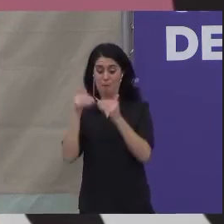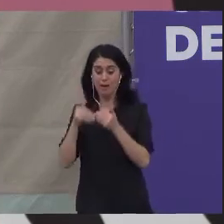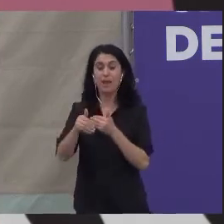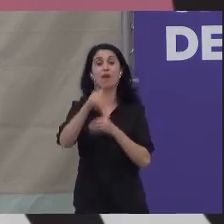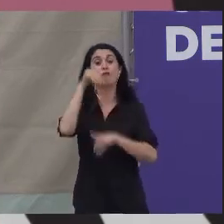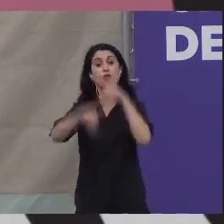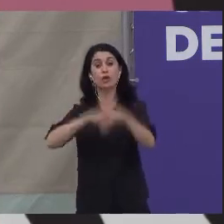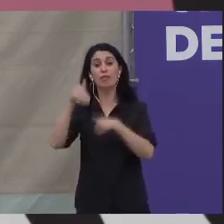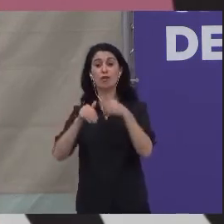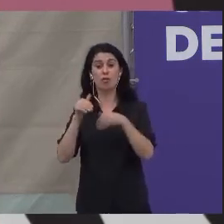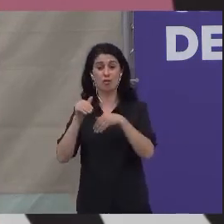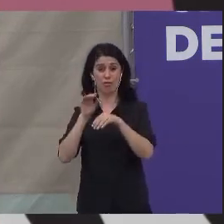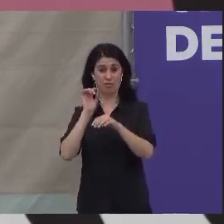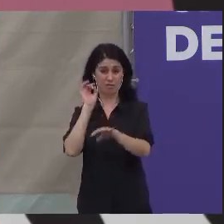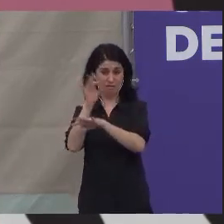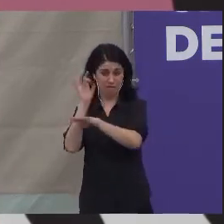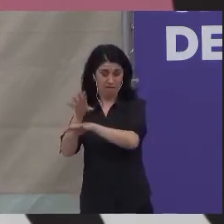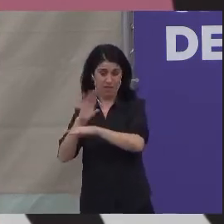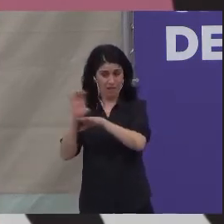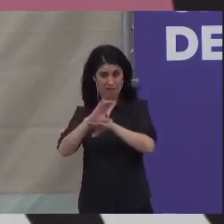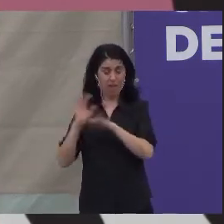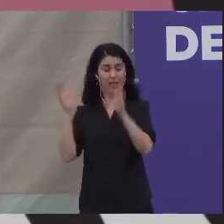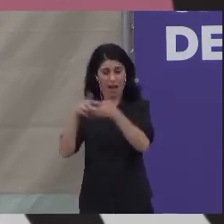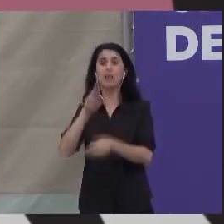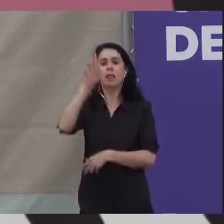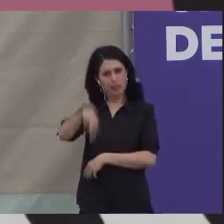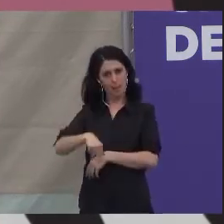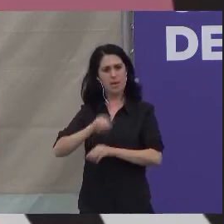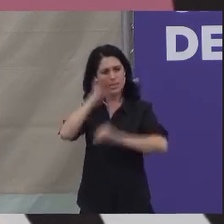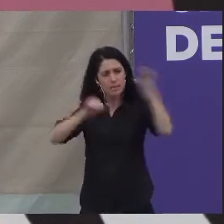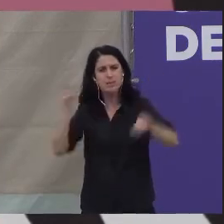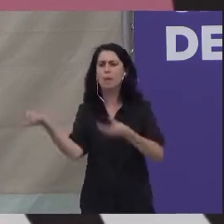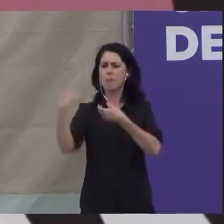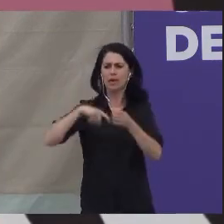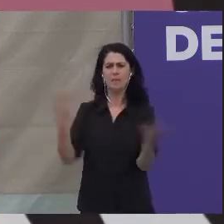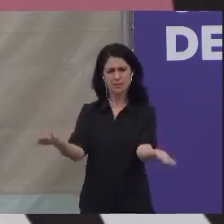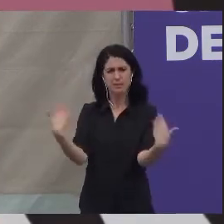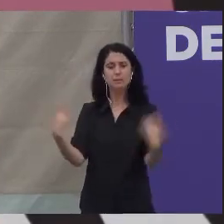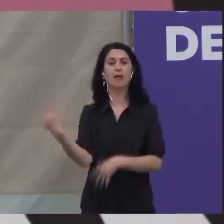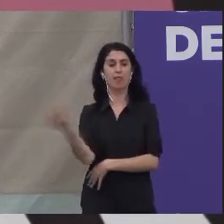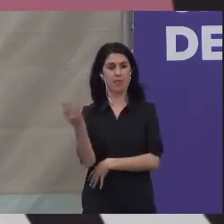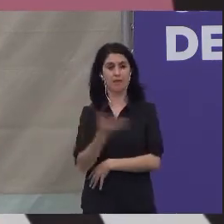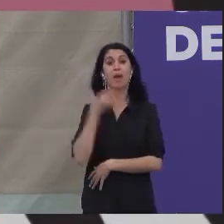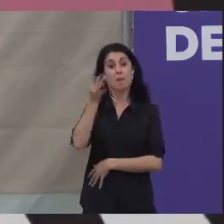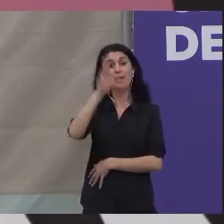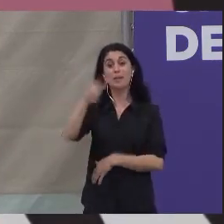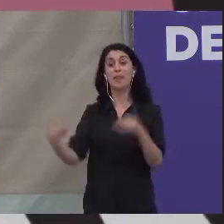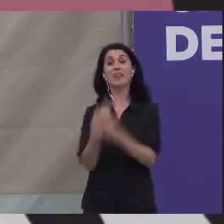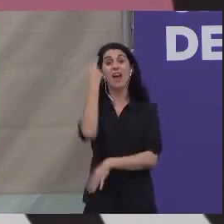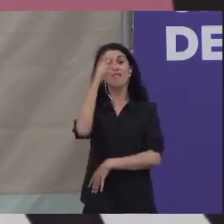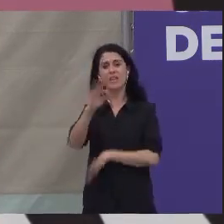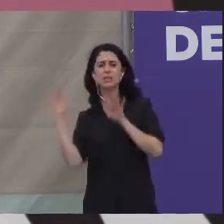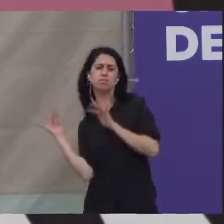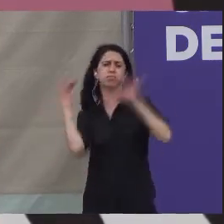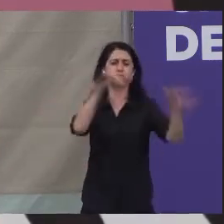la votació telemàtica. Però vull també fer una crida per a que el dia 20, prenent la porta del sol i la plenem